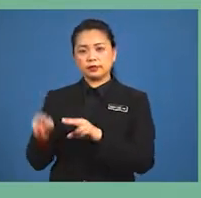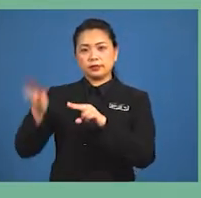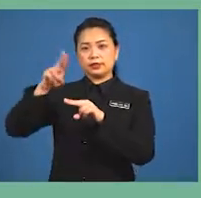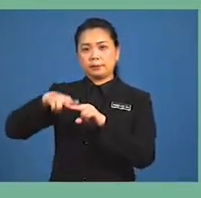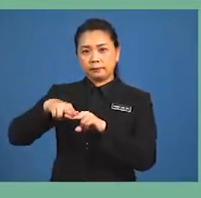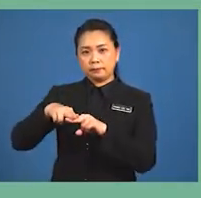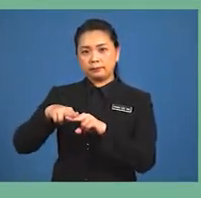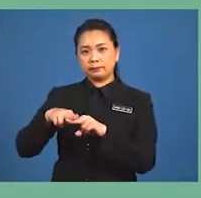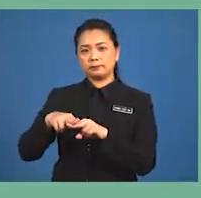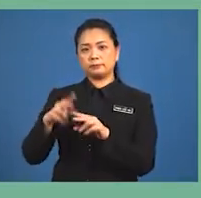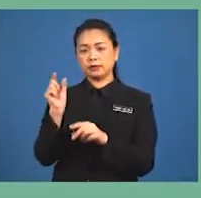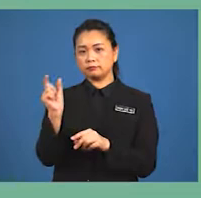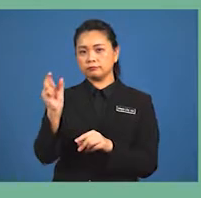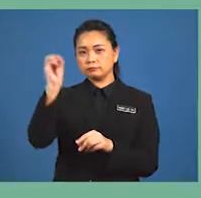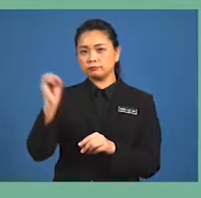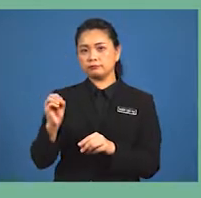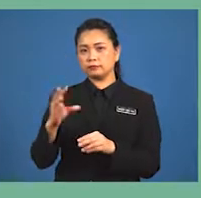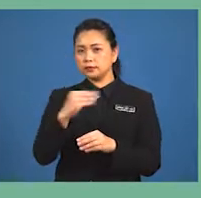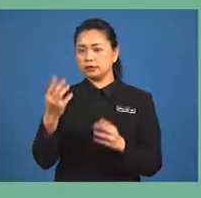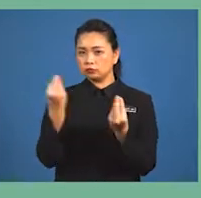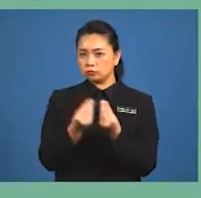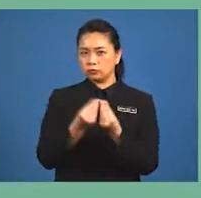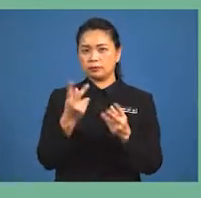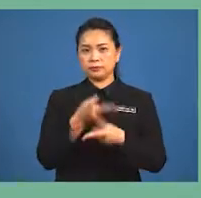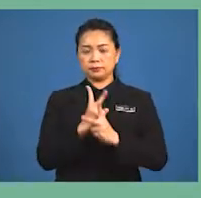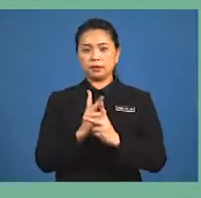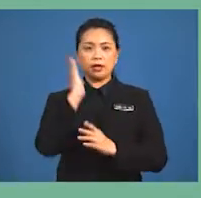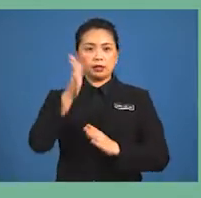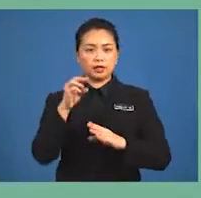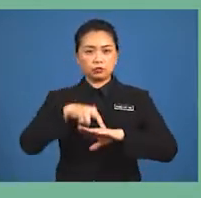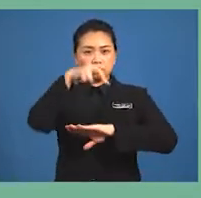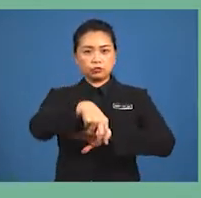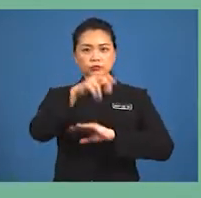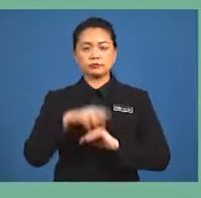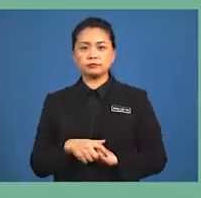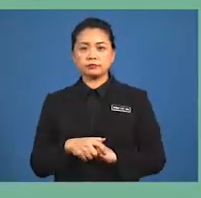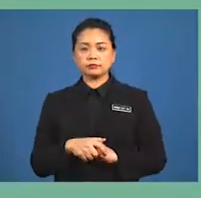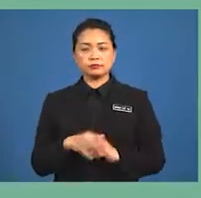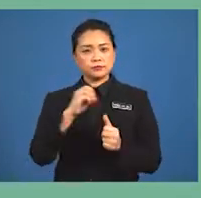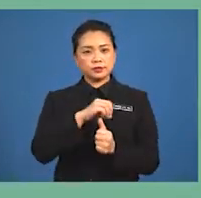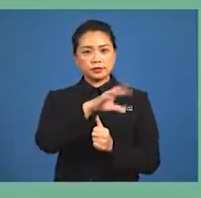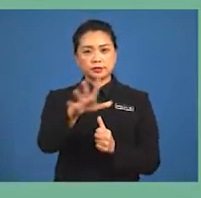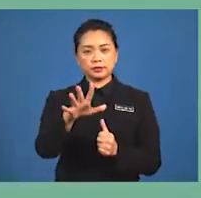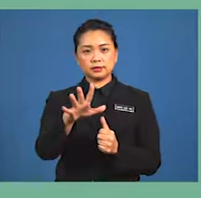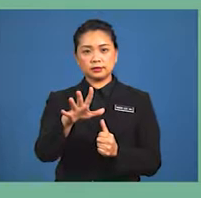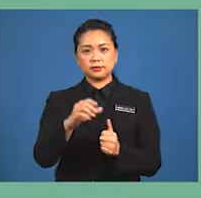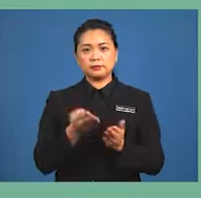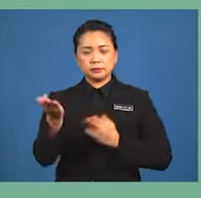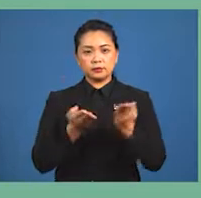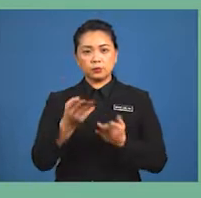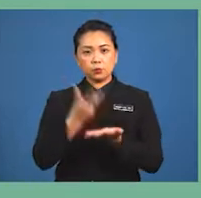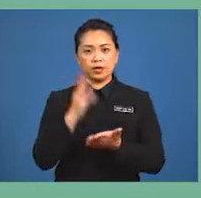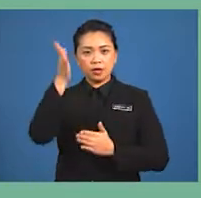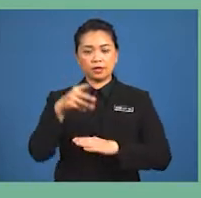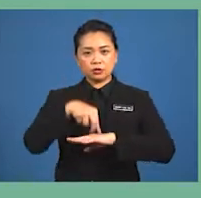bunga pinjaman dalam pasaran dan jumlah pinjaman akan menurun. Kesannya, penawaran wang akan